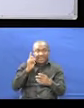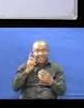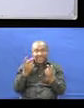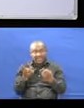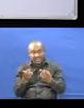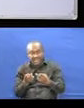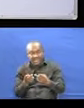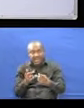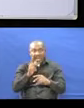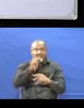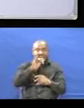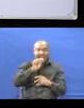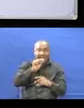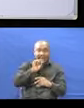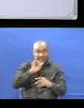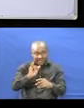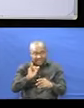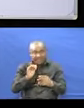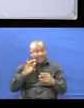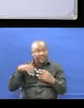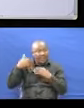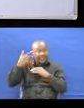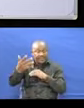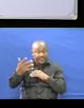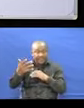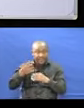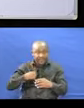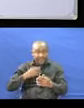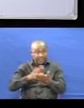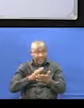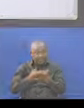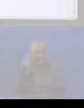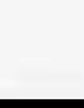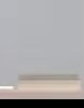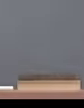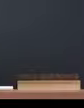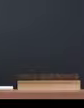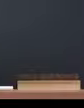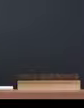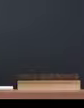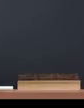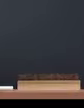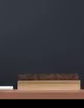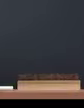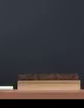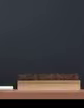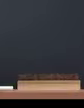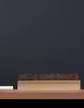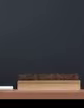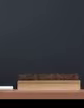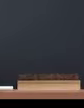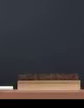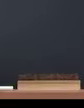tena tutakutana tena, ni wage mimi mwalimu Tom nasema kwaherini wote.